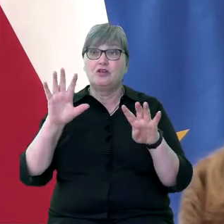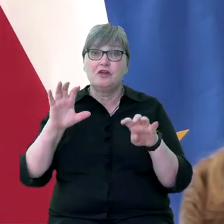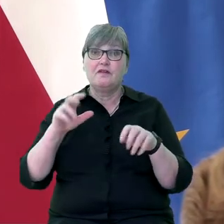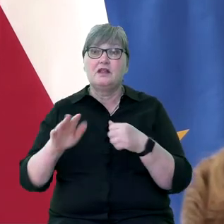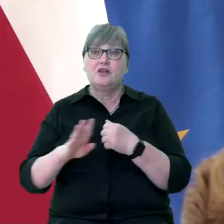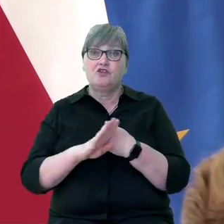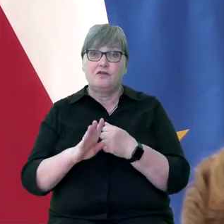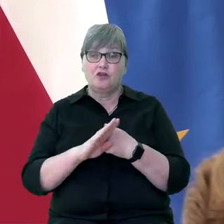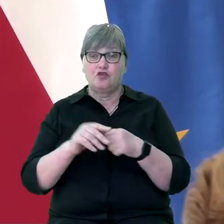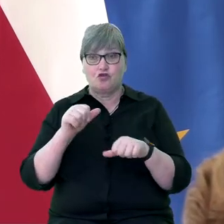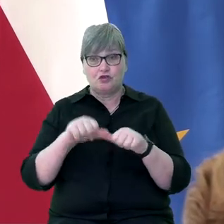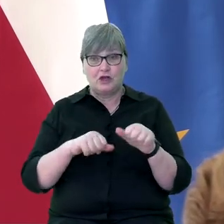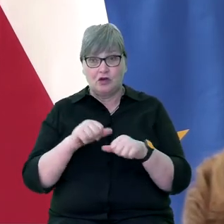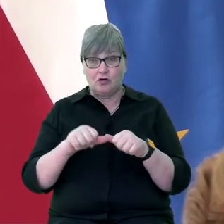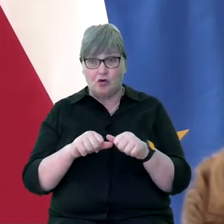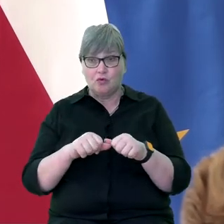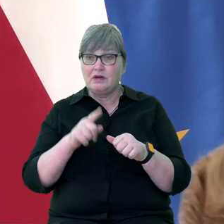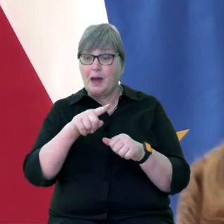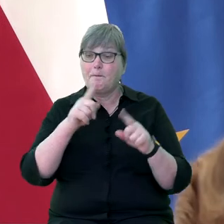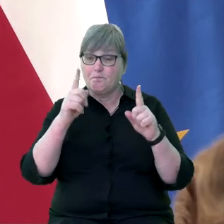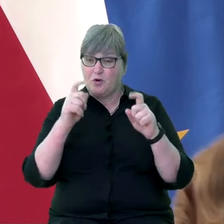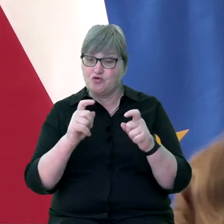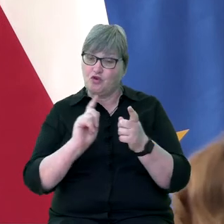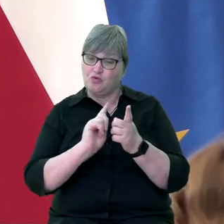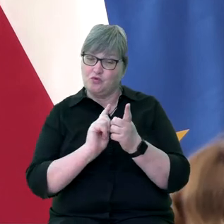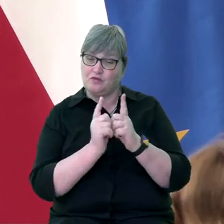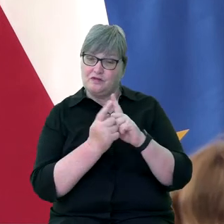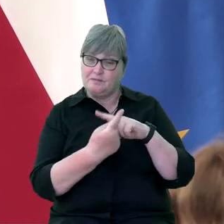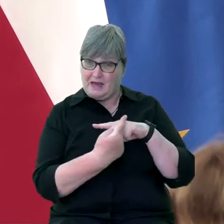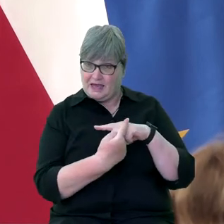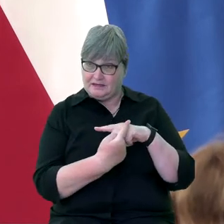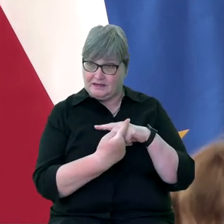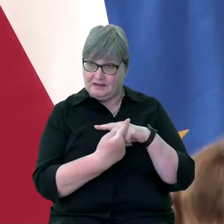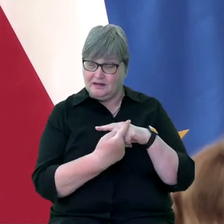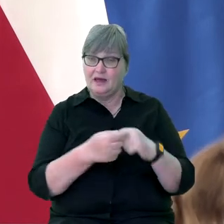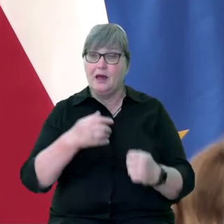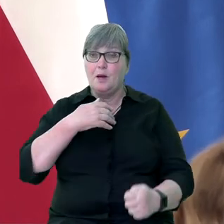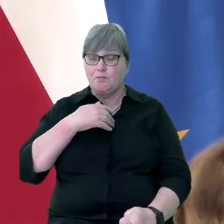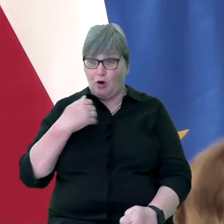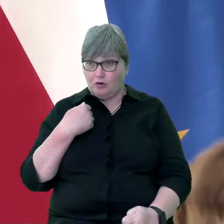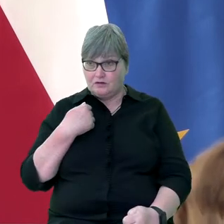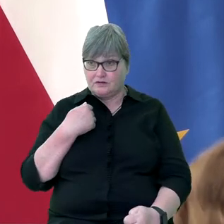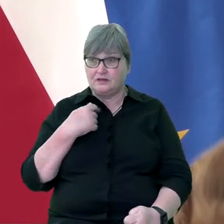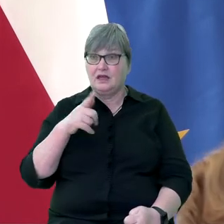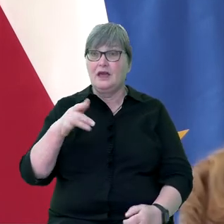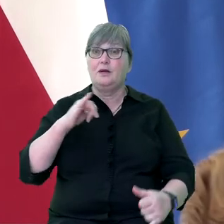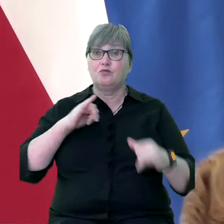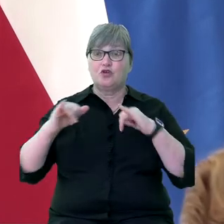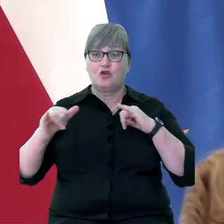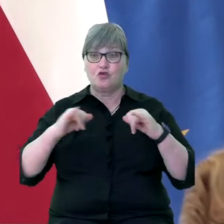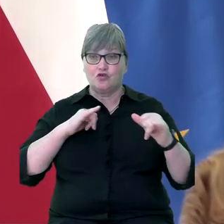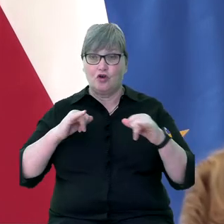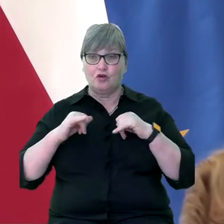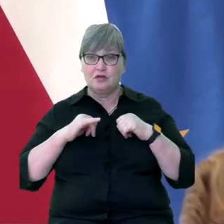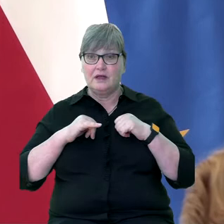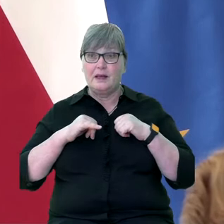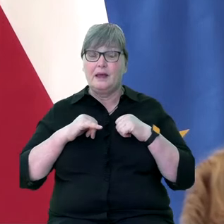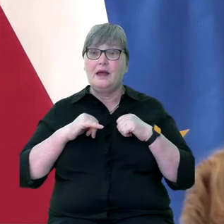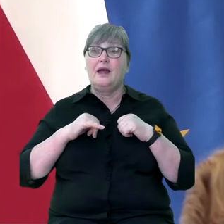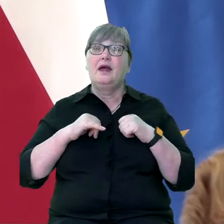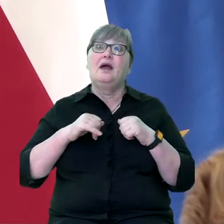1990 roku, a więc na początkach transformacji ustrojowej przez rząd premiera Tadeusza Mazowieckiego, po to,